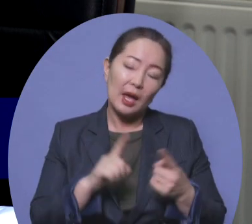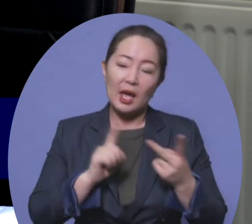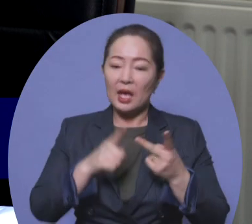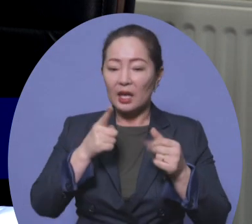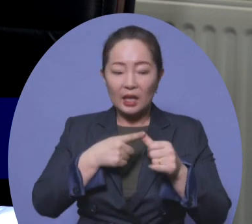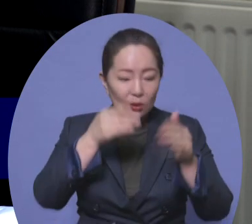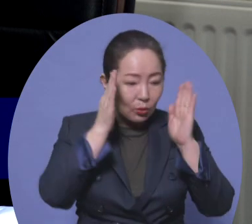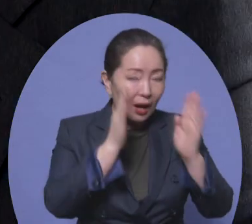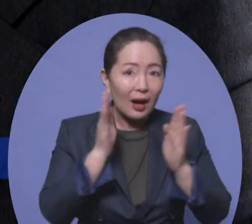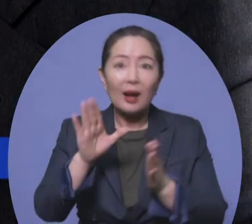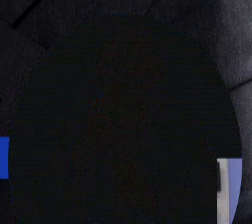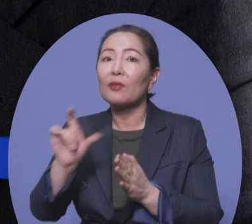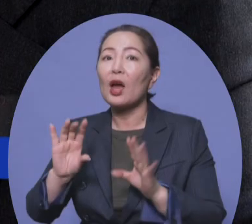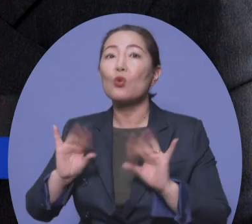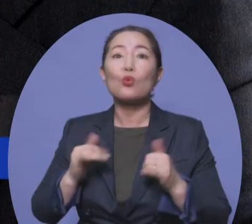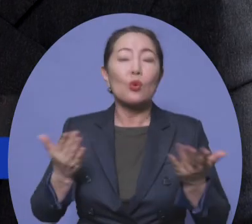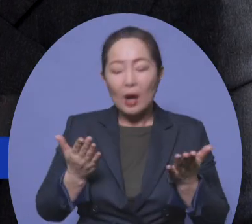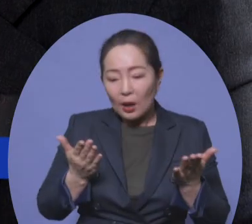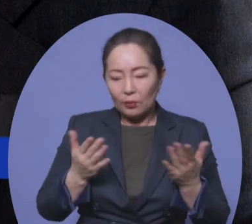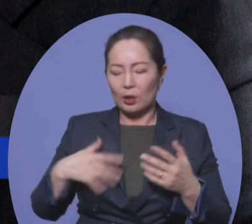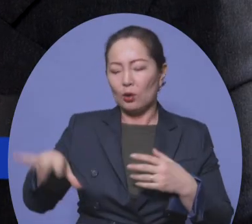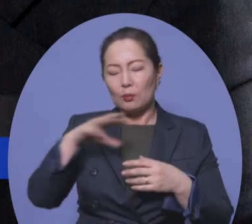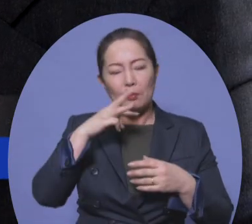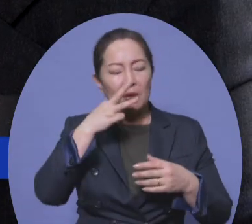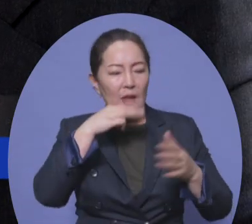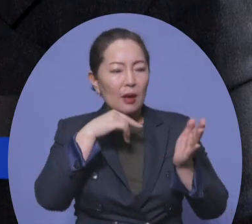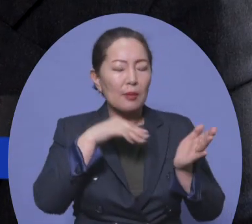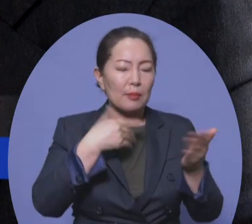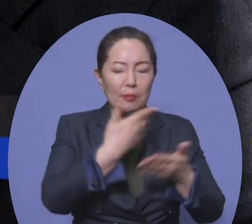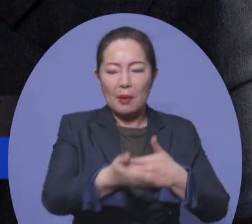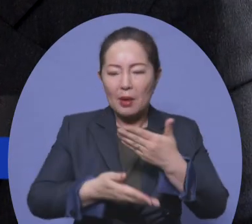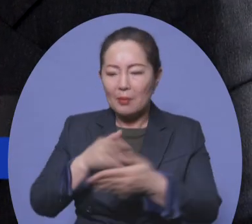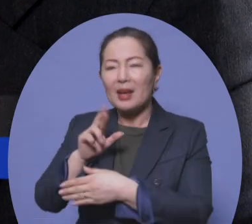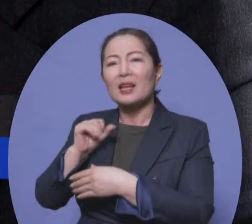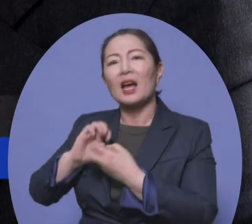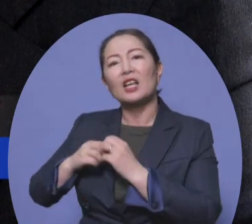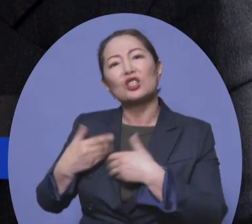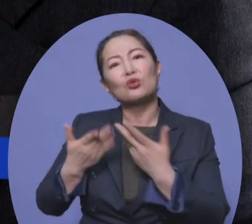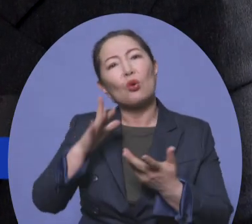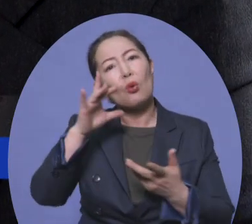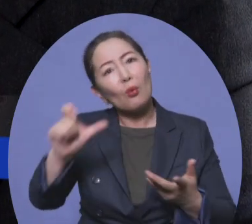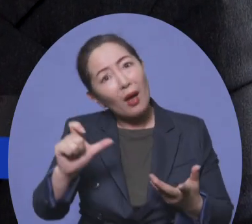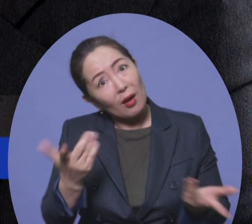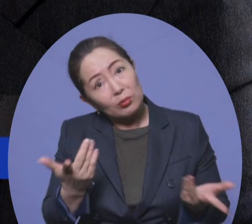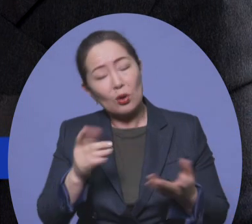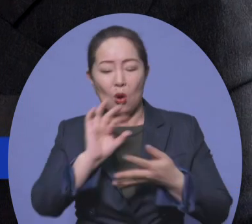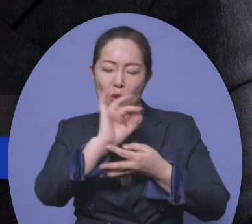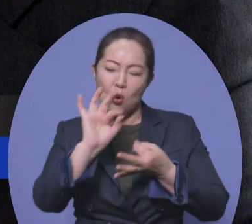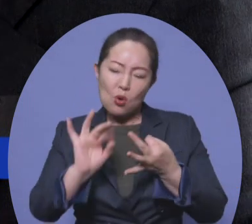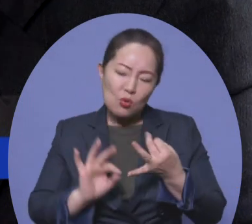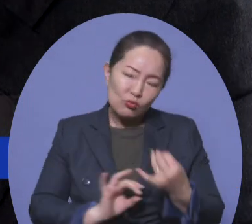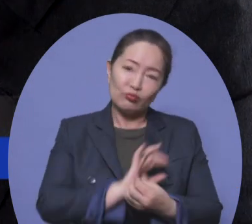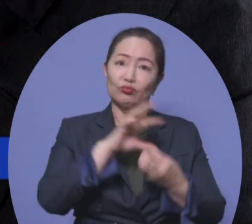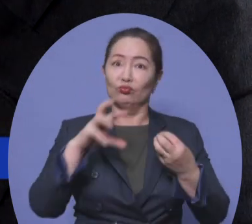ээ, хинлүү чиглэх үү? Юунд дээр анхаарах уу? Өх мессеж ямар байдлаар өгөх үү? Тийм ээ? Гэтэл энэ